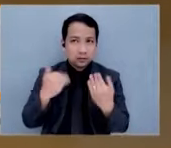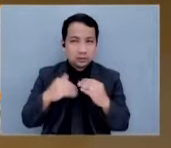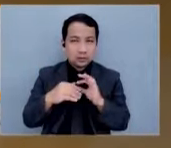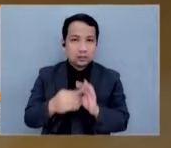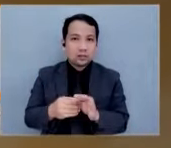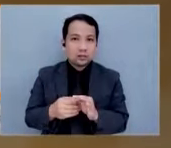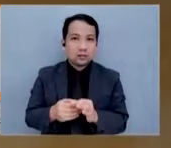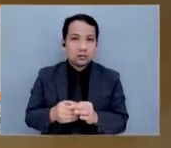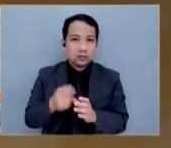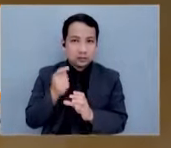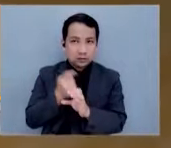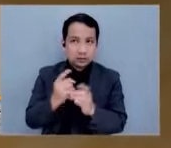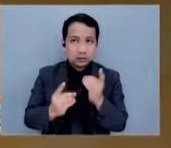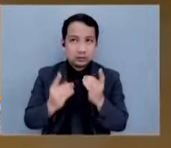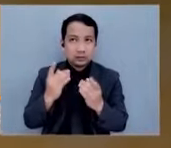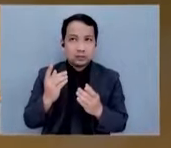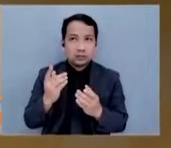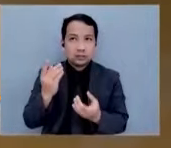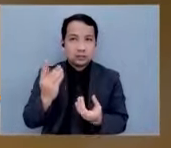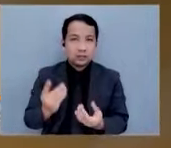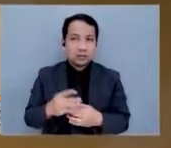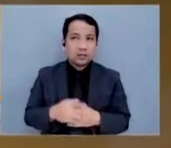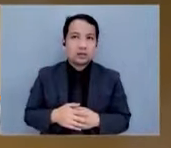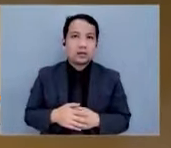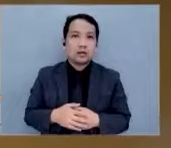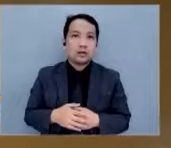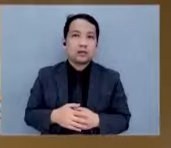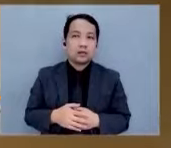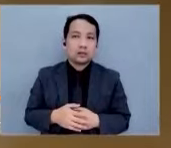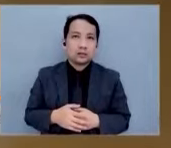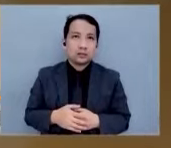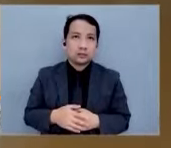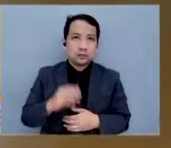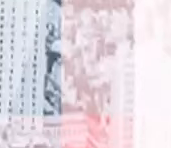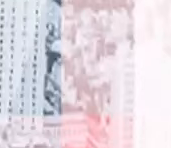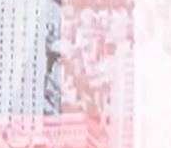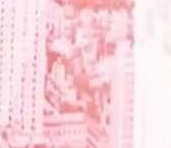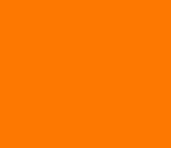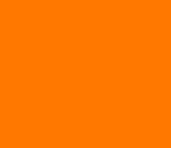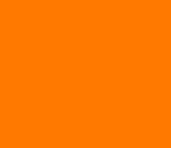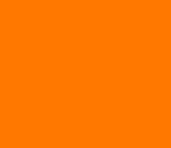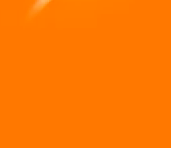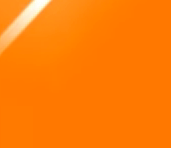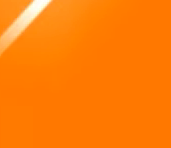driver. Nagbabalita mula sa Frontline, John Aroa, News 5.